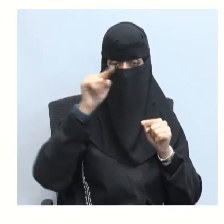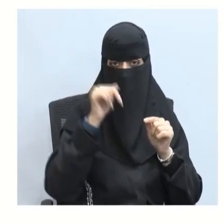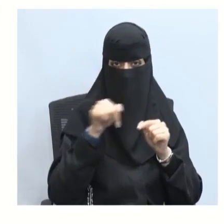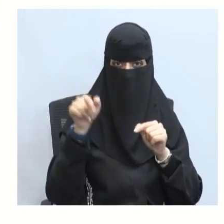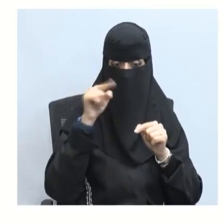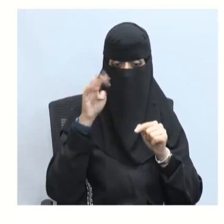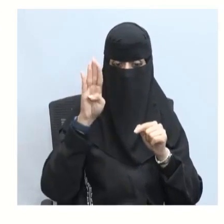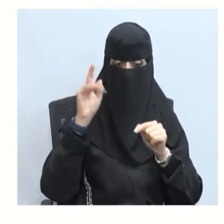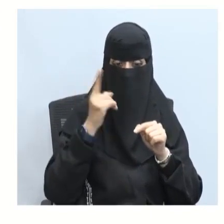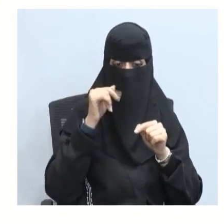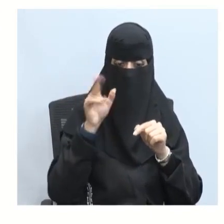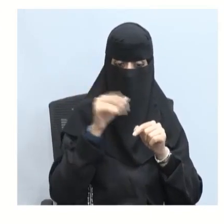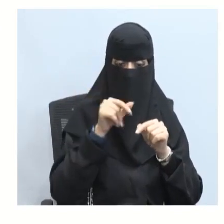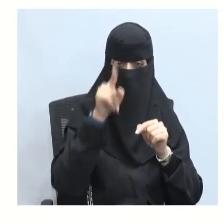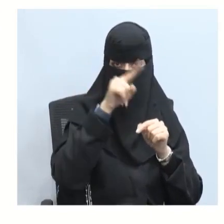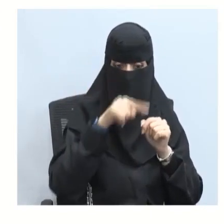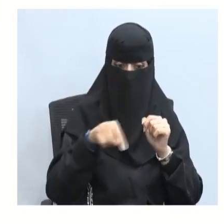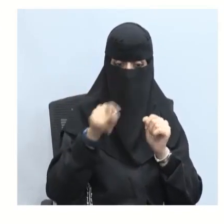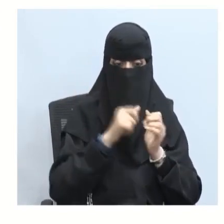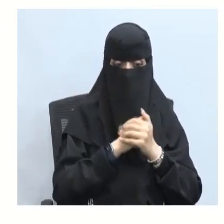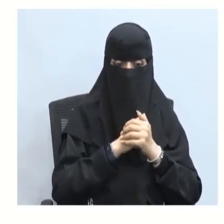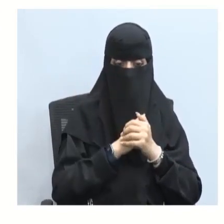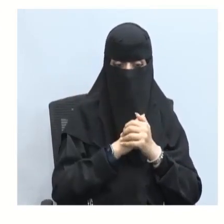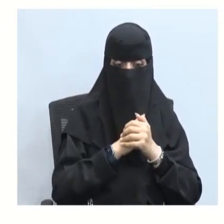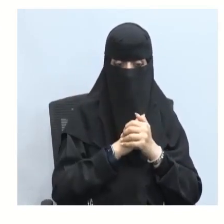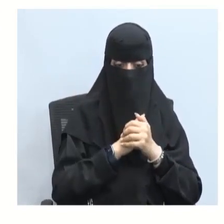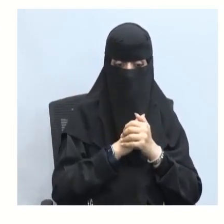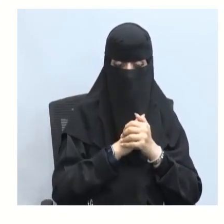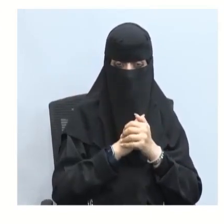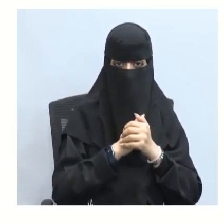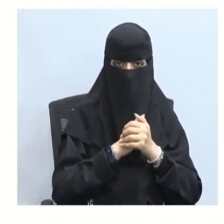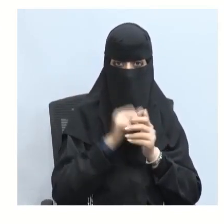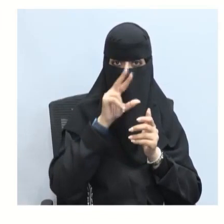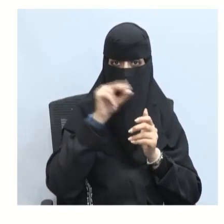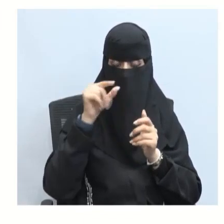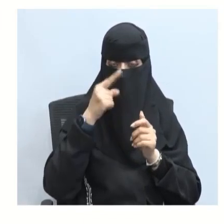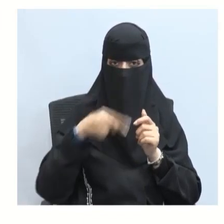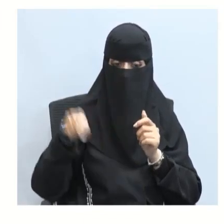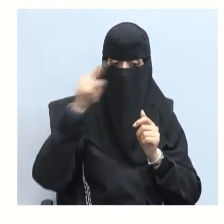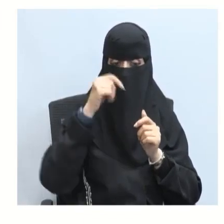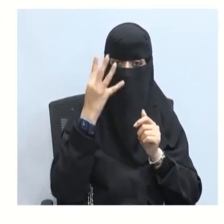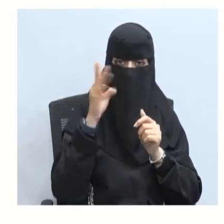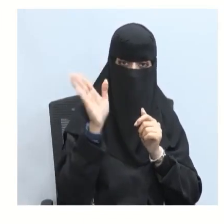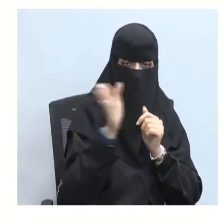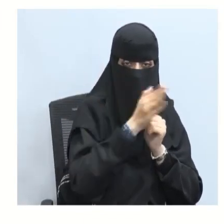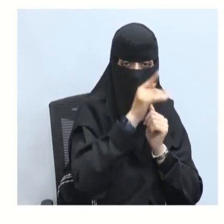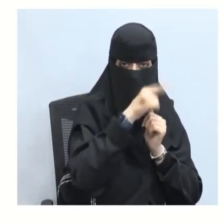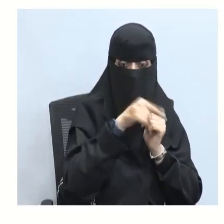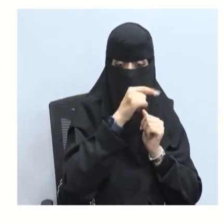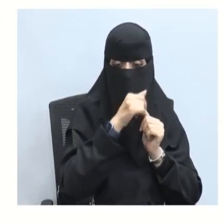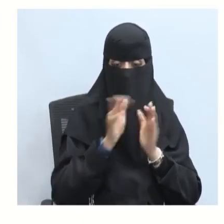الاتجاهات بنفس الطريقه الكربون الثانيه واحد 2 3 4 حتى تنتهي من جميع ذرات